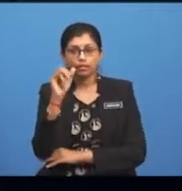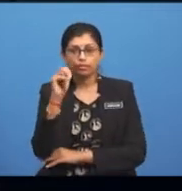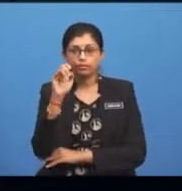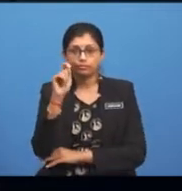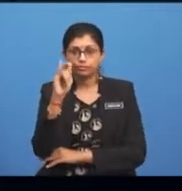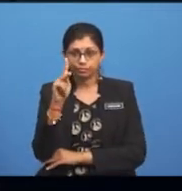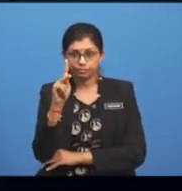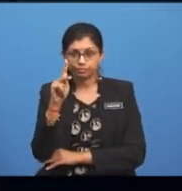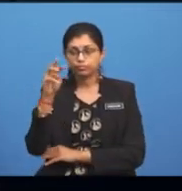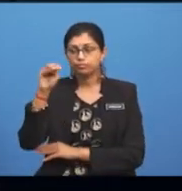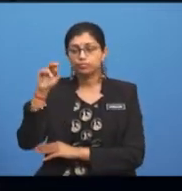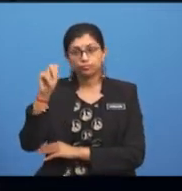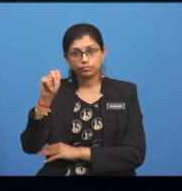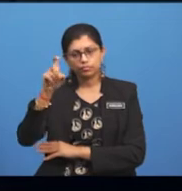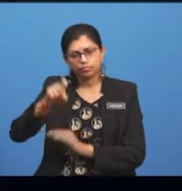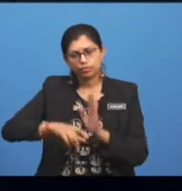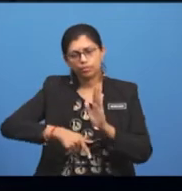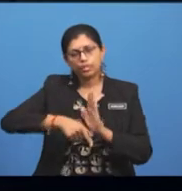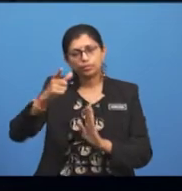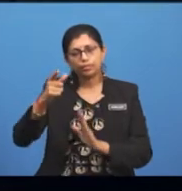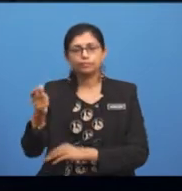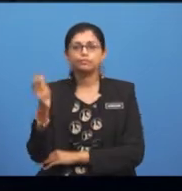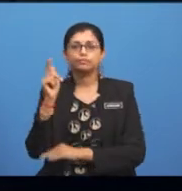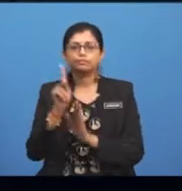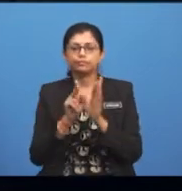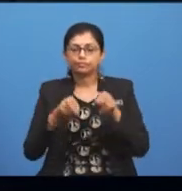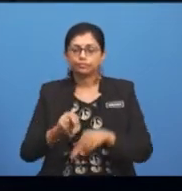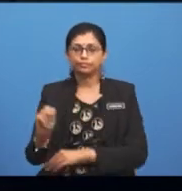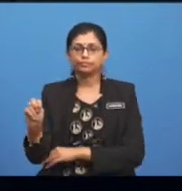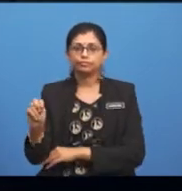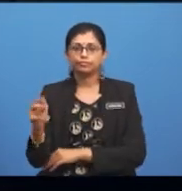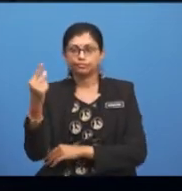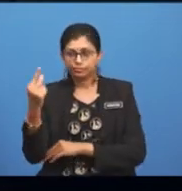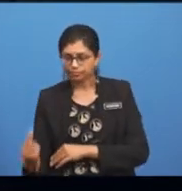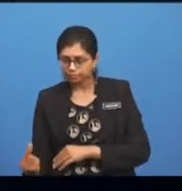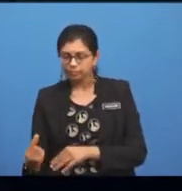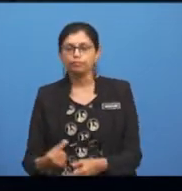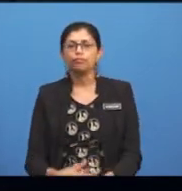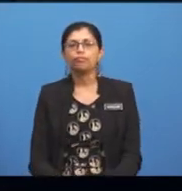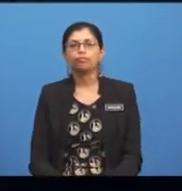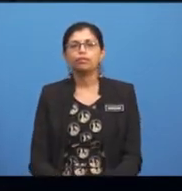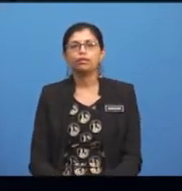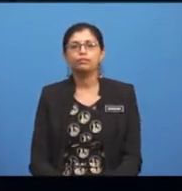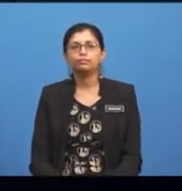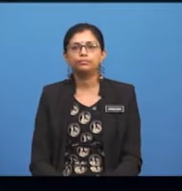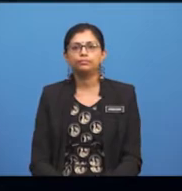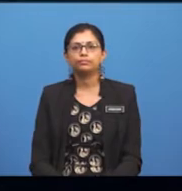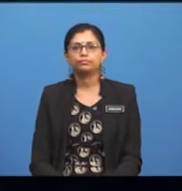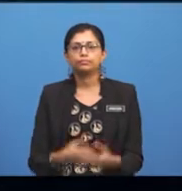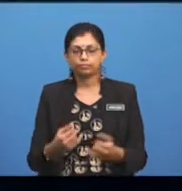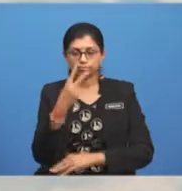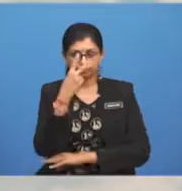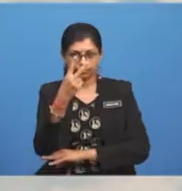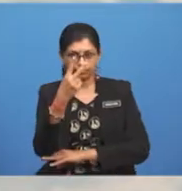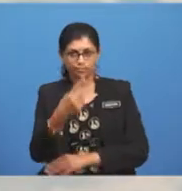objek tersebut mesti melebihi tenaga keupayaan graviti objek tersebut. Mari kita lihat persamaan